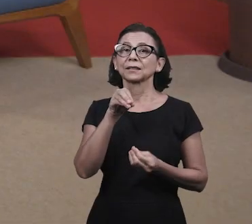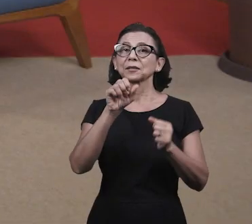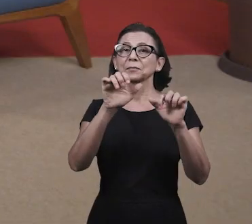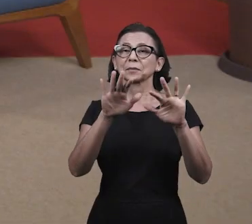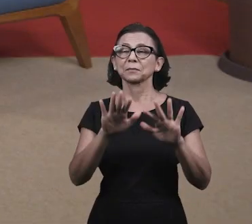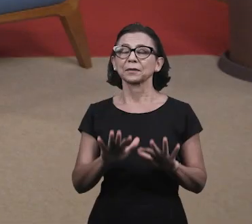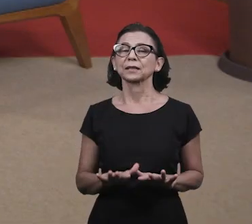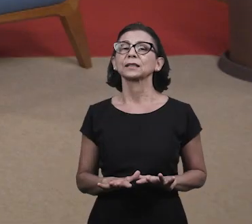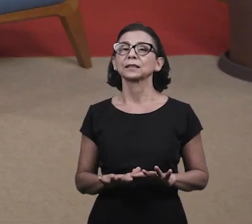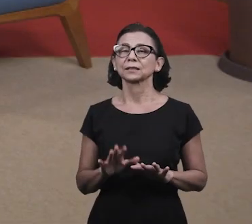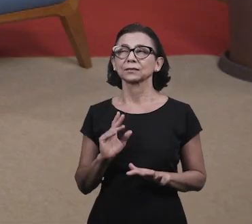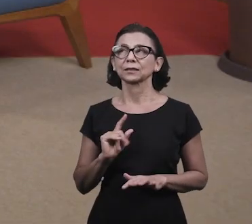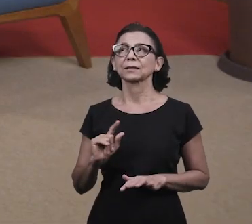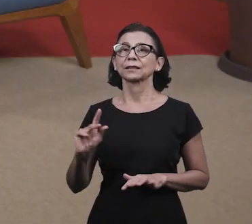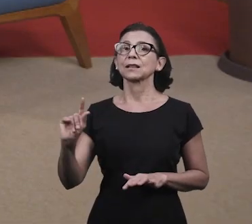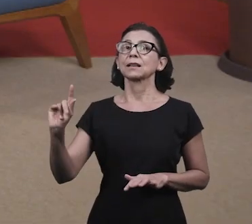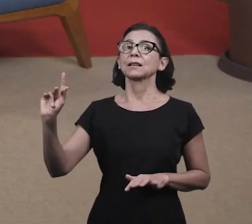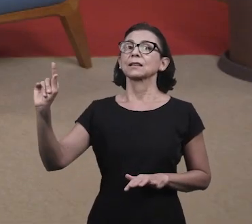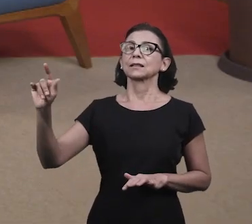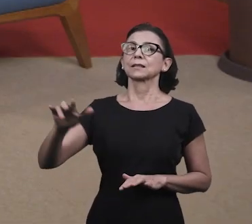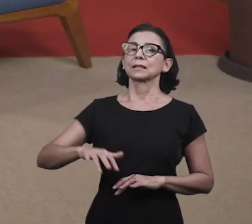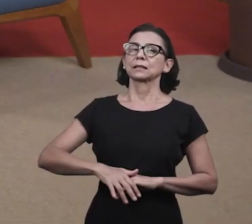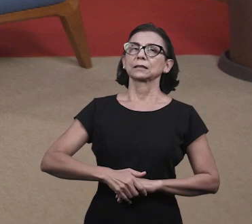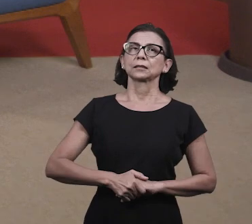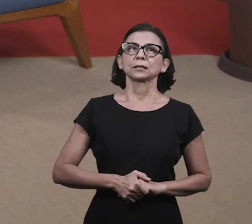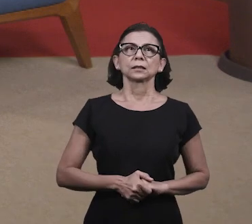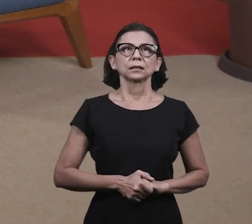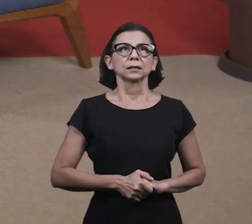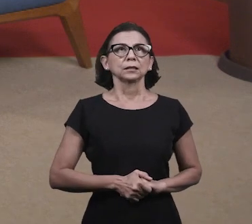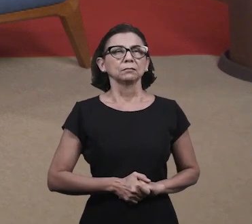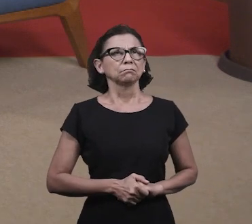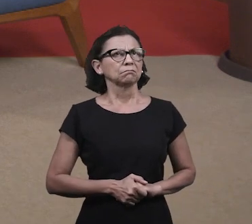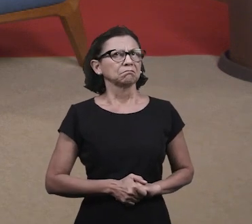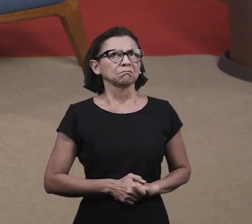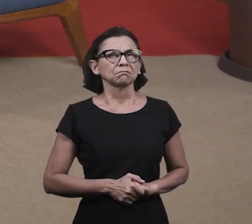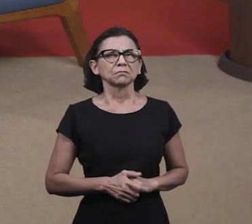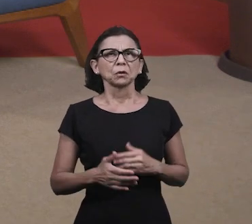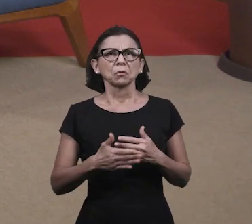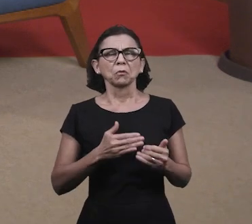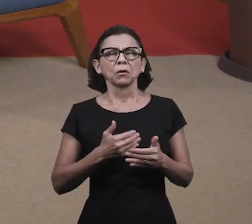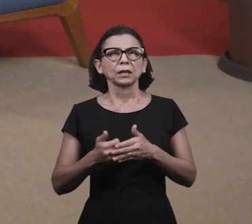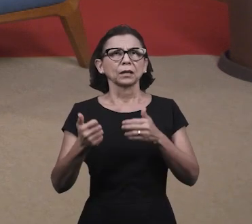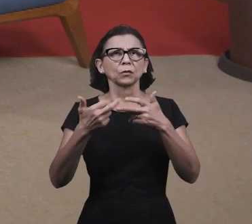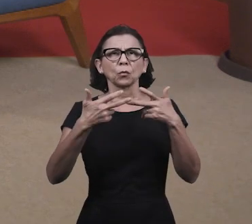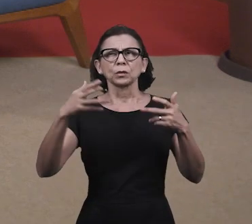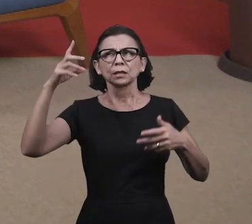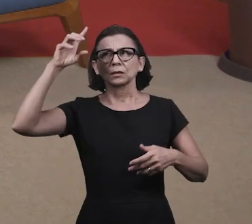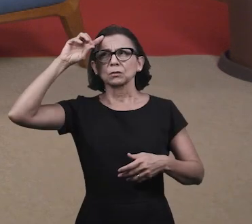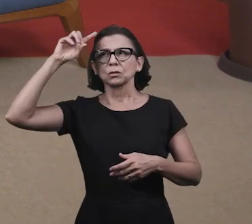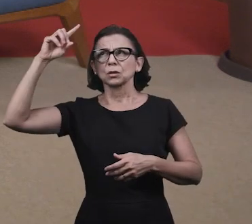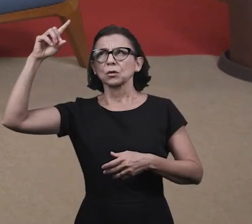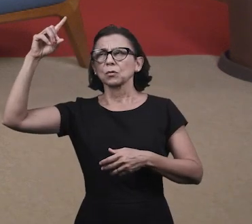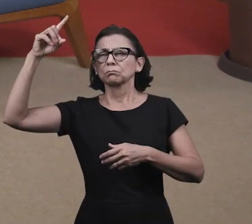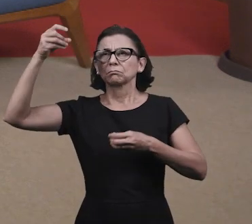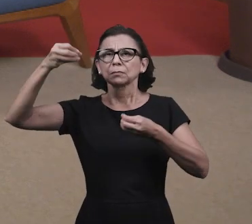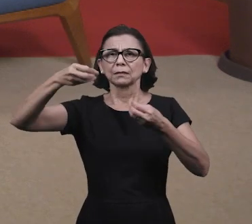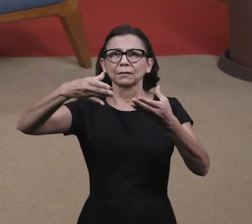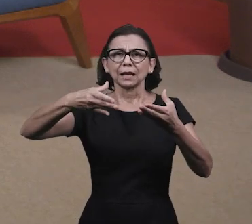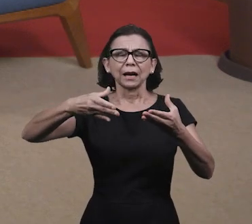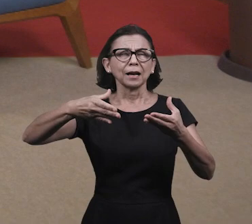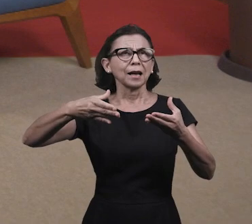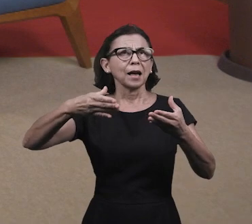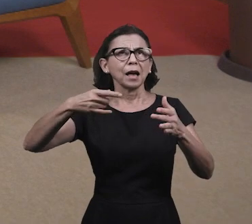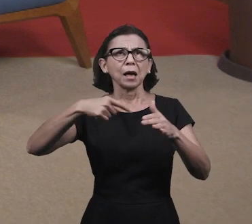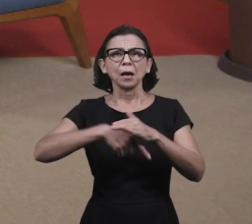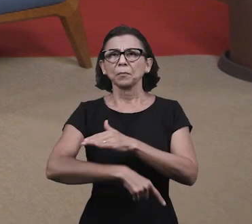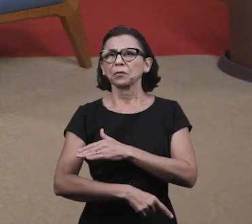l'âme. C'est ce qui est éternel. n'importe quelle chose qui vient de Dieu, c'est très